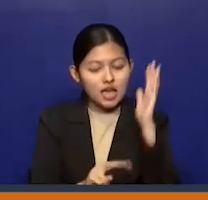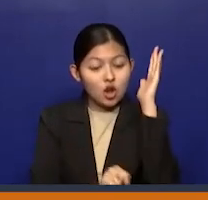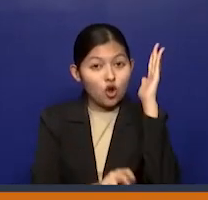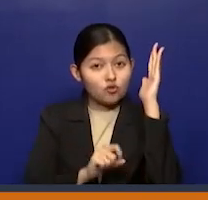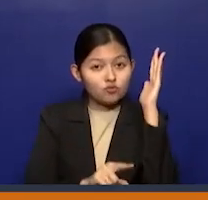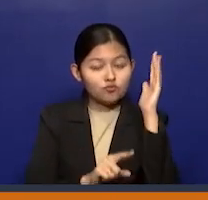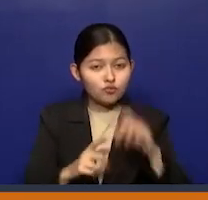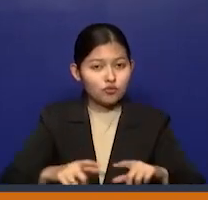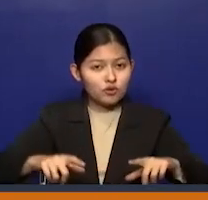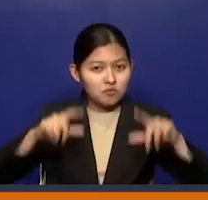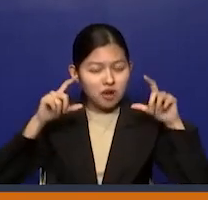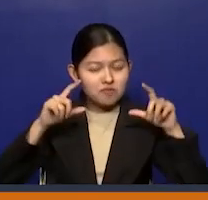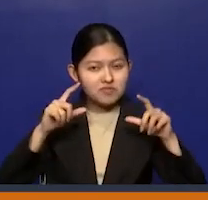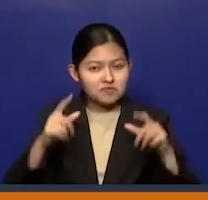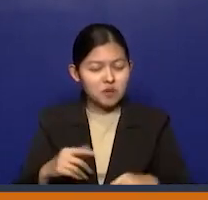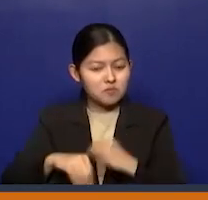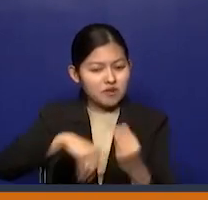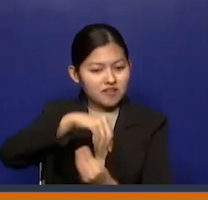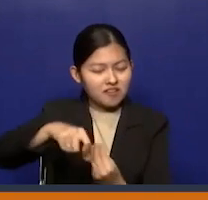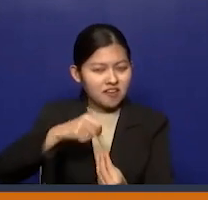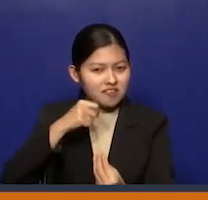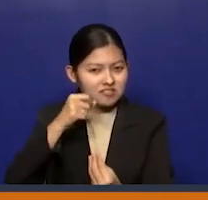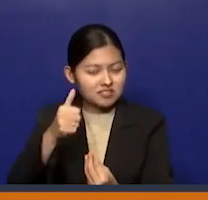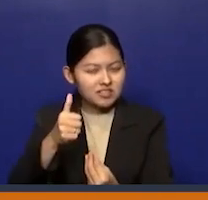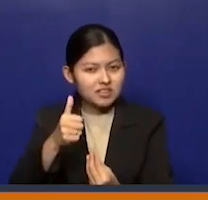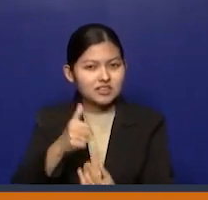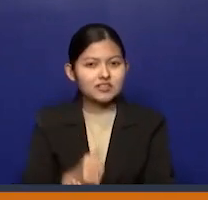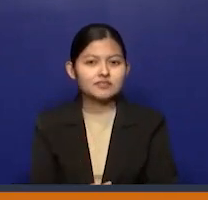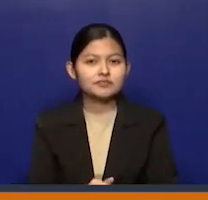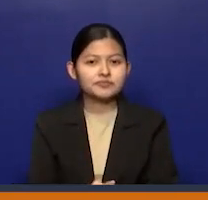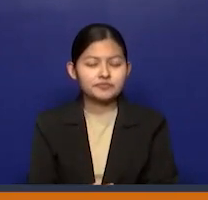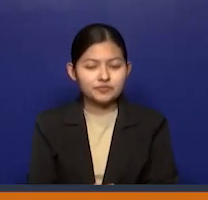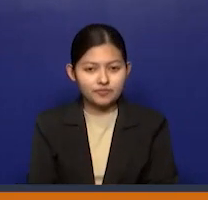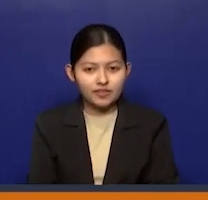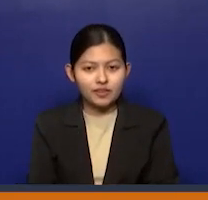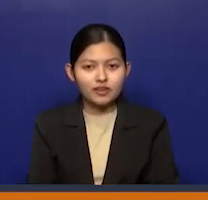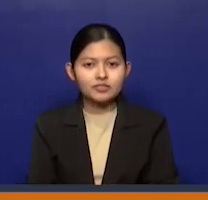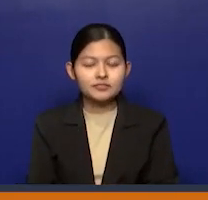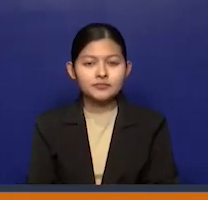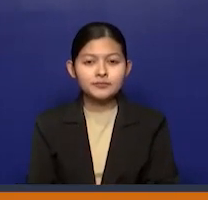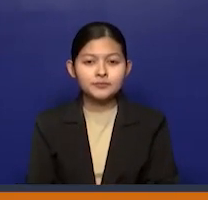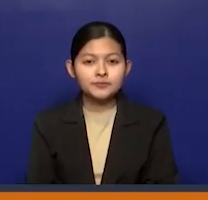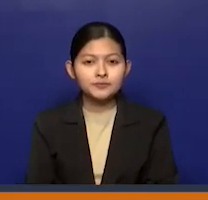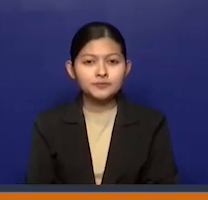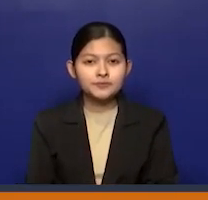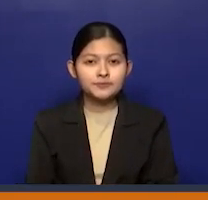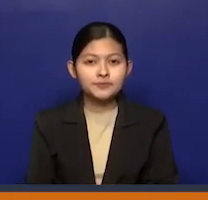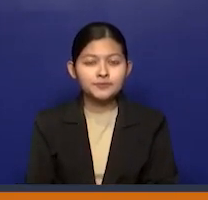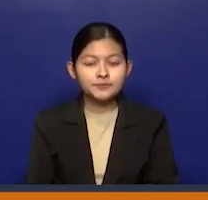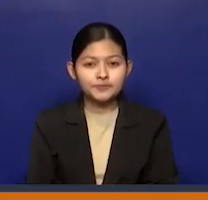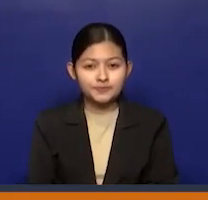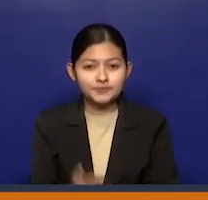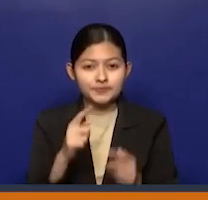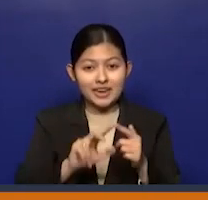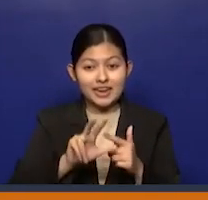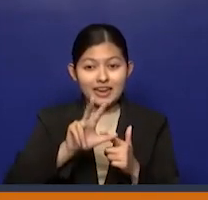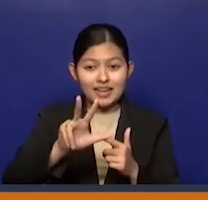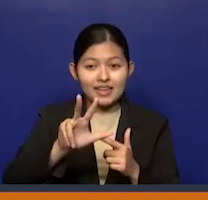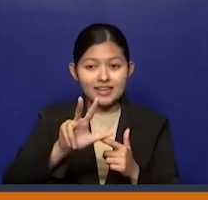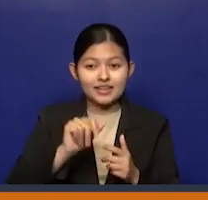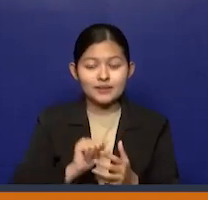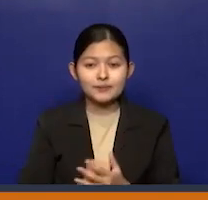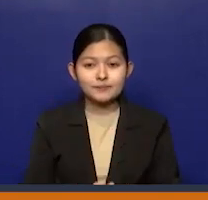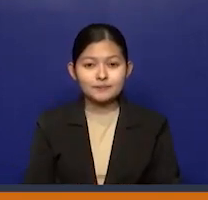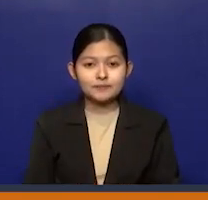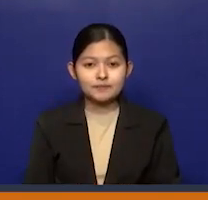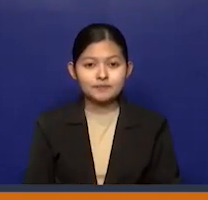กลับมาเป็นกำลังที่สำคัญในการขับเคลื่อนเศรษฐกิจต่อไปของภาคใต้แต่ครับอันที่สามนะครับ